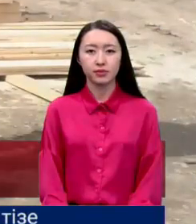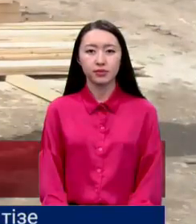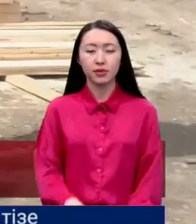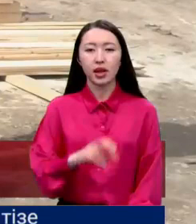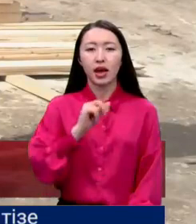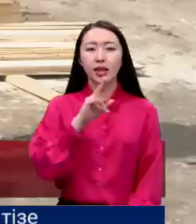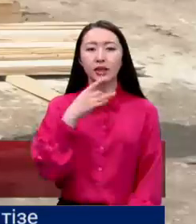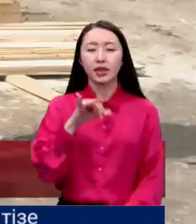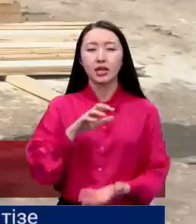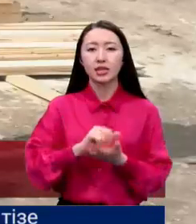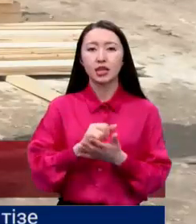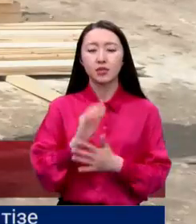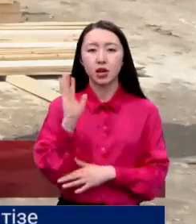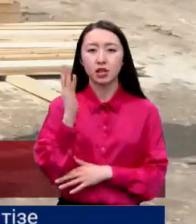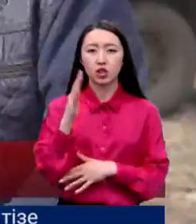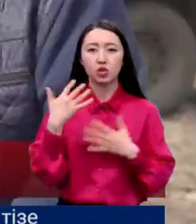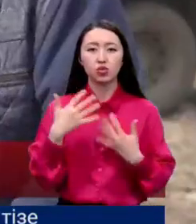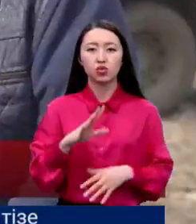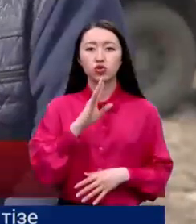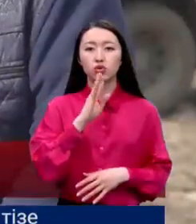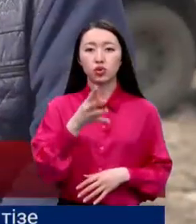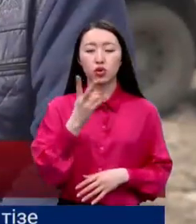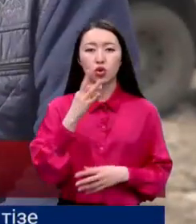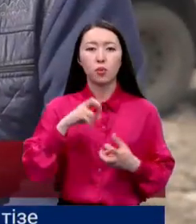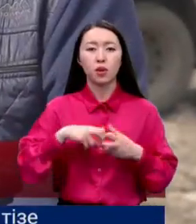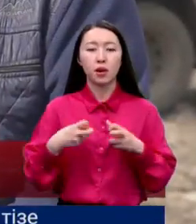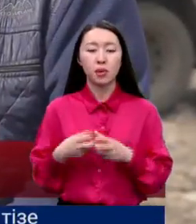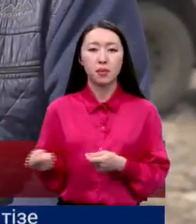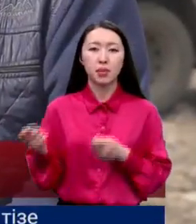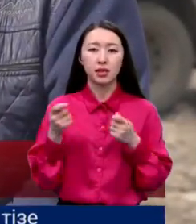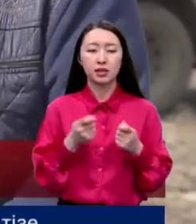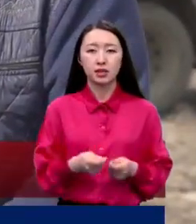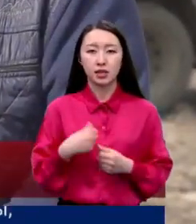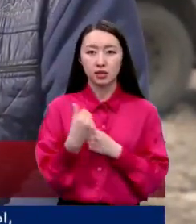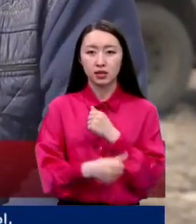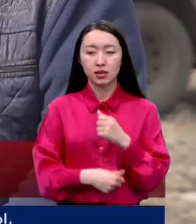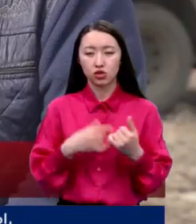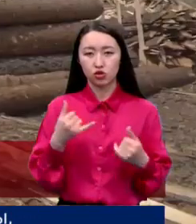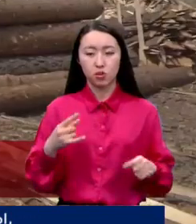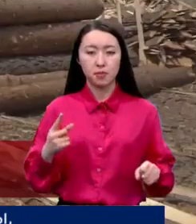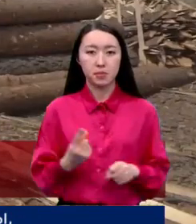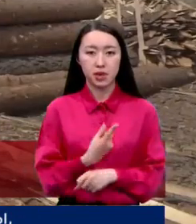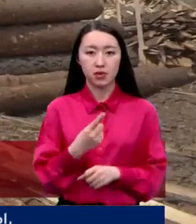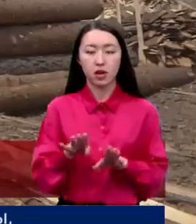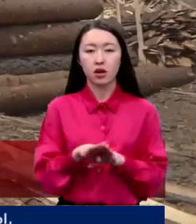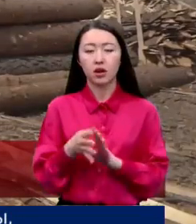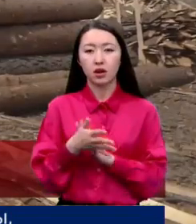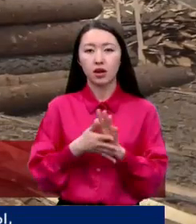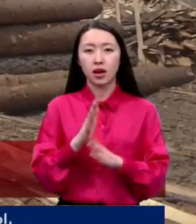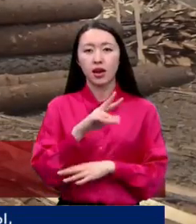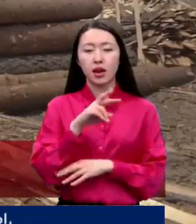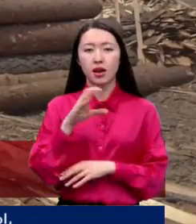Андрей Тенцер занимается деревом уже 4 года, но с проблемами поставок сырья сталкивается впервые. Говорит, что леса